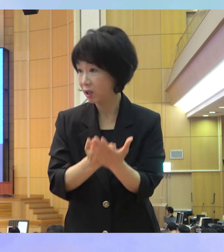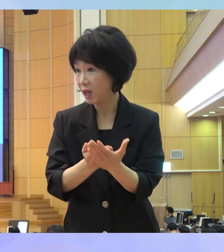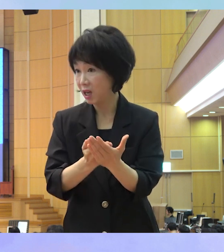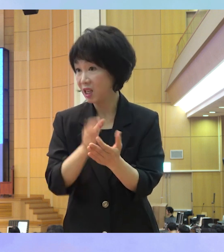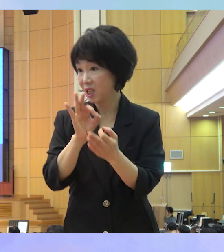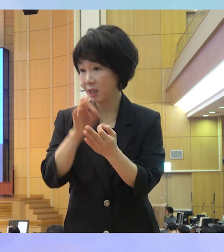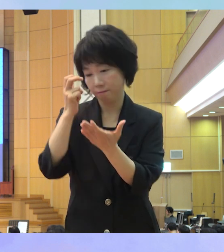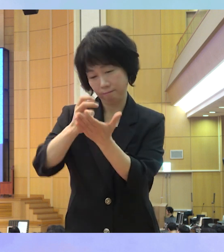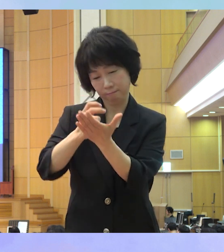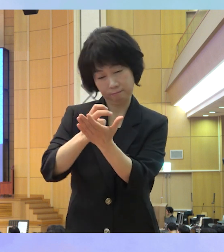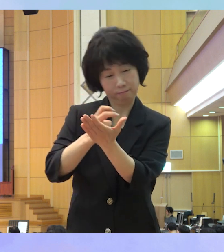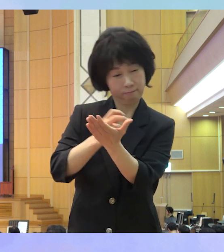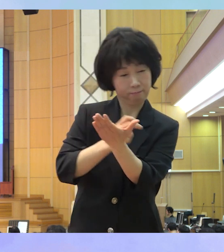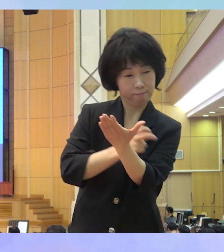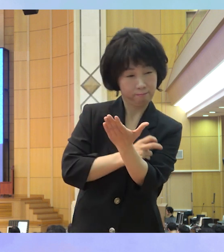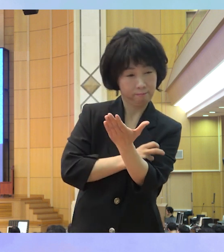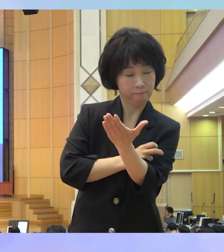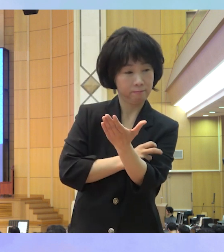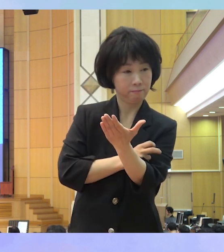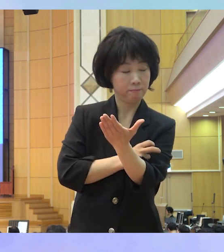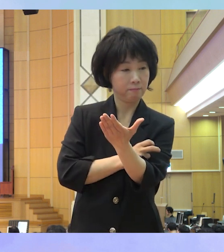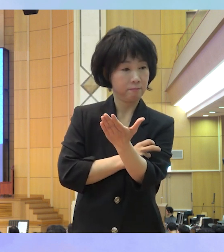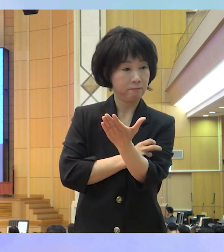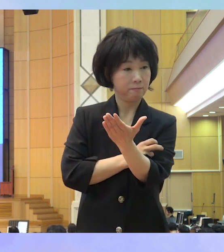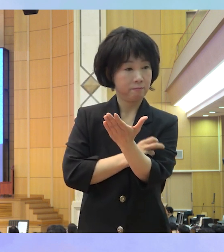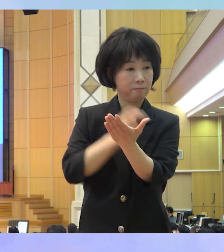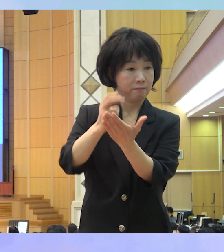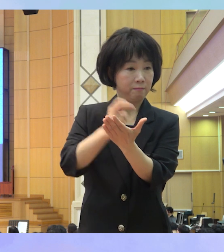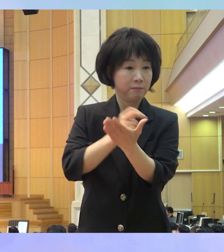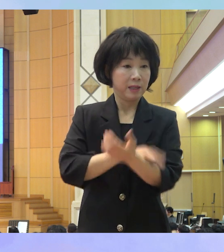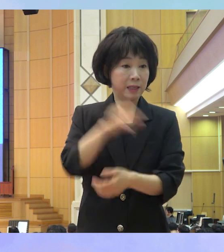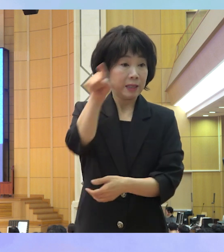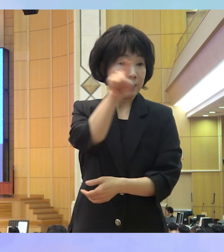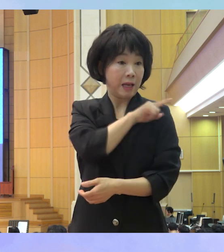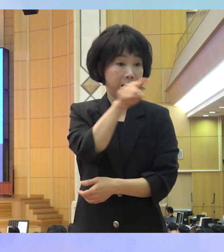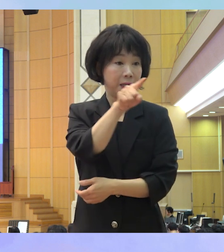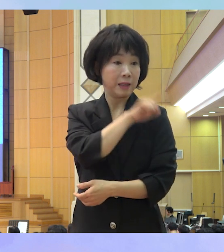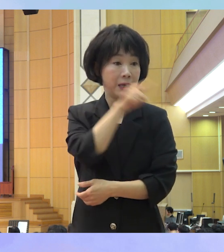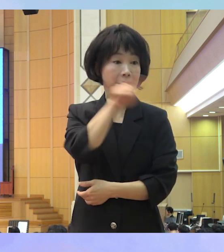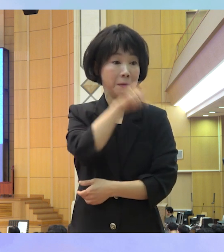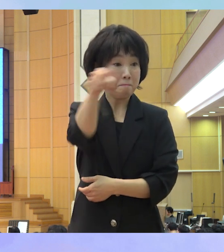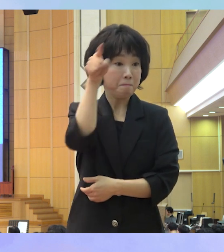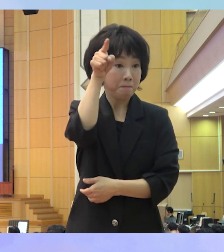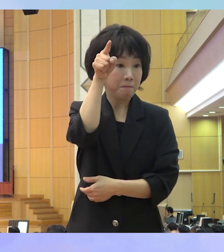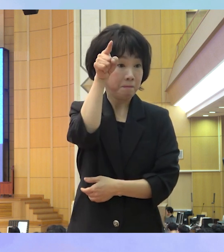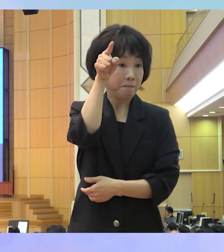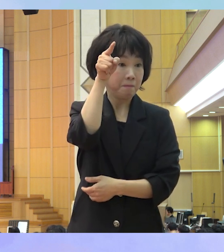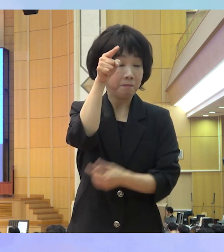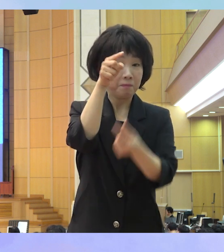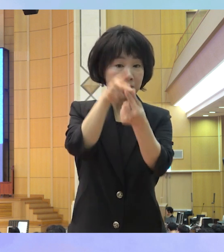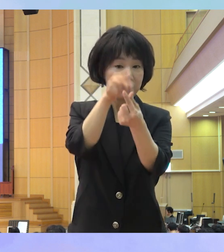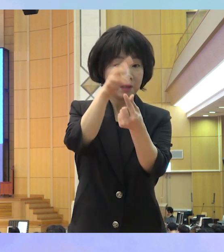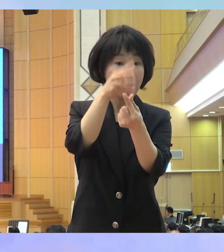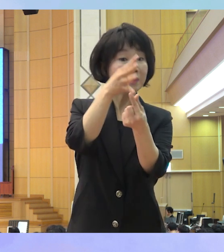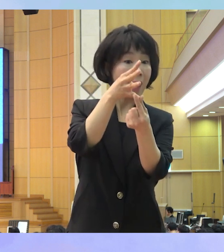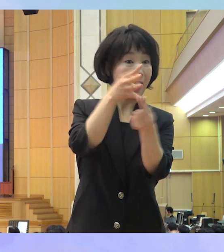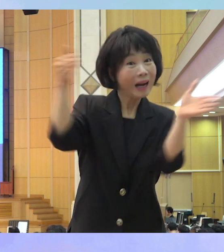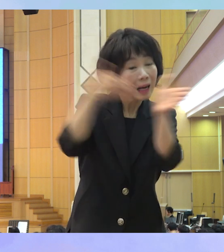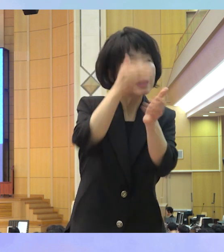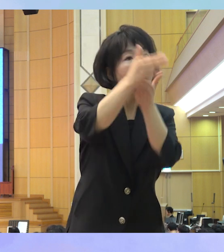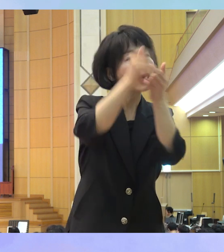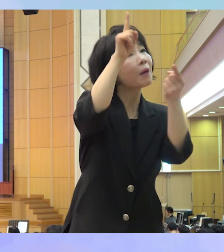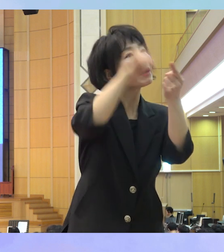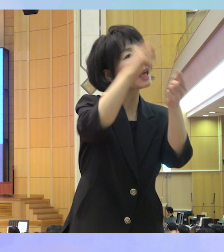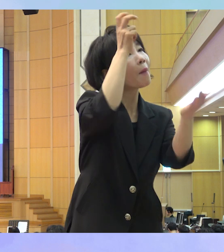보면, 여기 십계명 떠서 보시면 아시겠지만 제 1계명부터 4계명까지는 하나님에